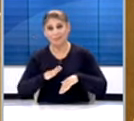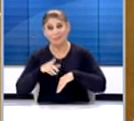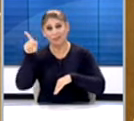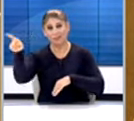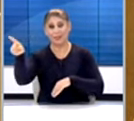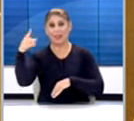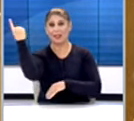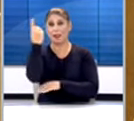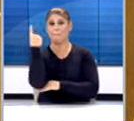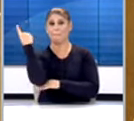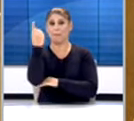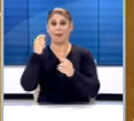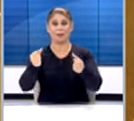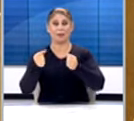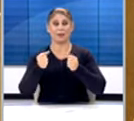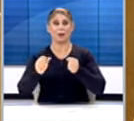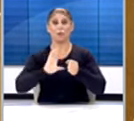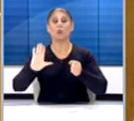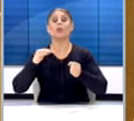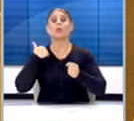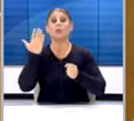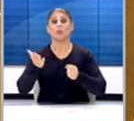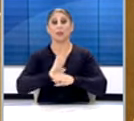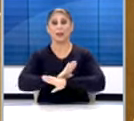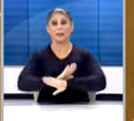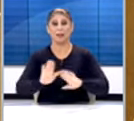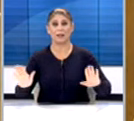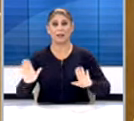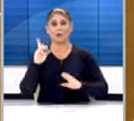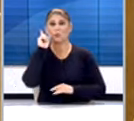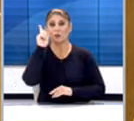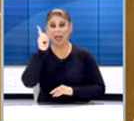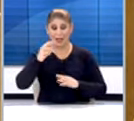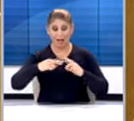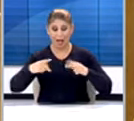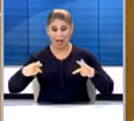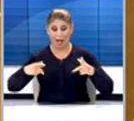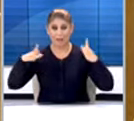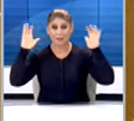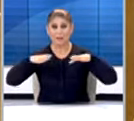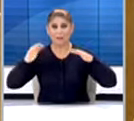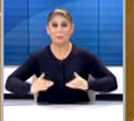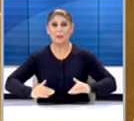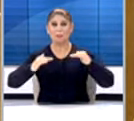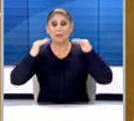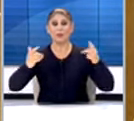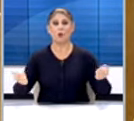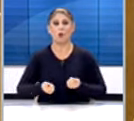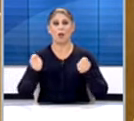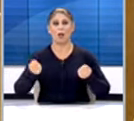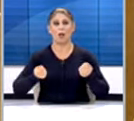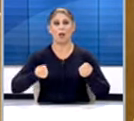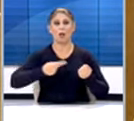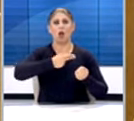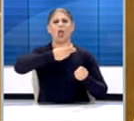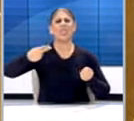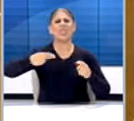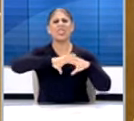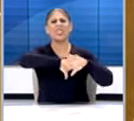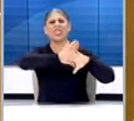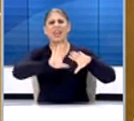δεν έχει ολοκληρωθεί ούτε ένα αντιπλημμυρικό έργο στη Θεσσαλία? Ούτε ένα αντιπλημμυρικό έργο. Είναι φυσικό